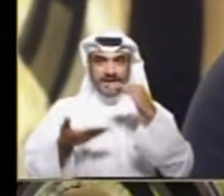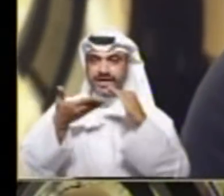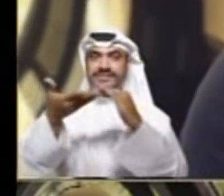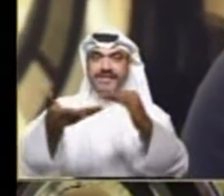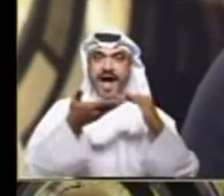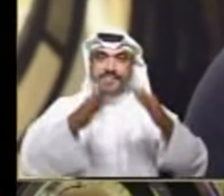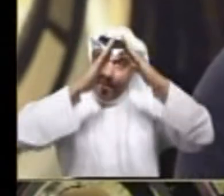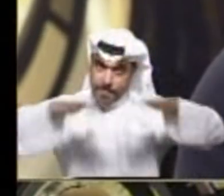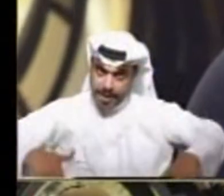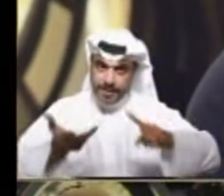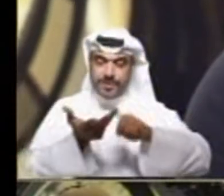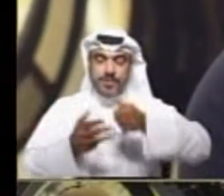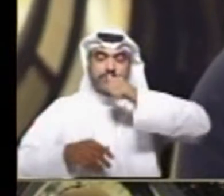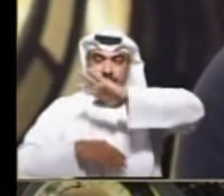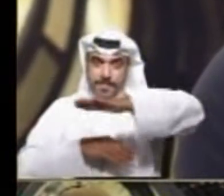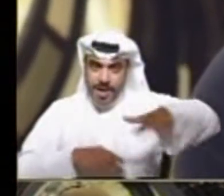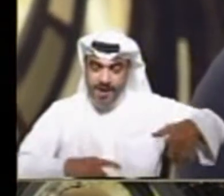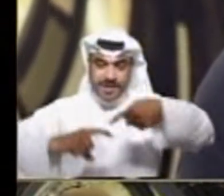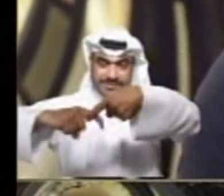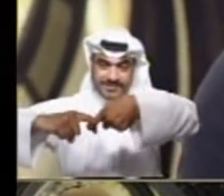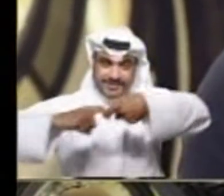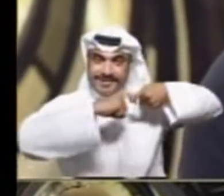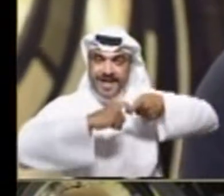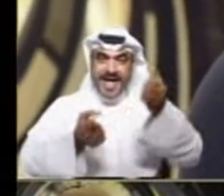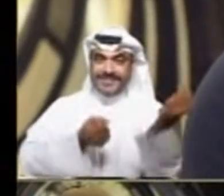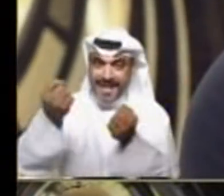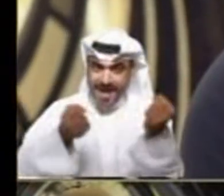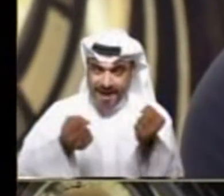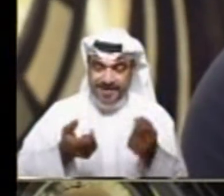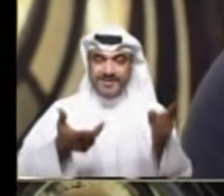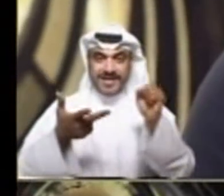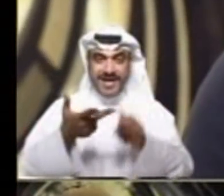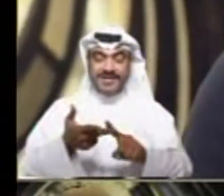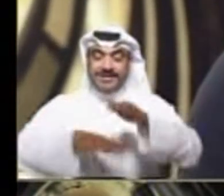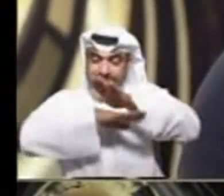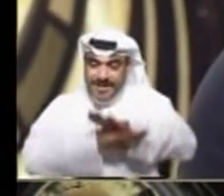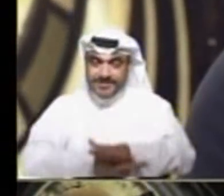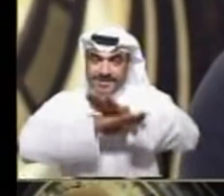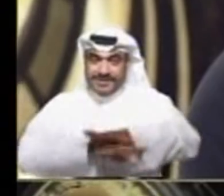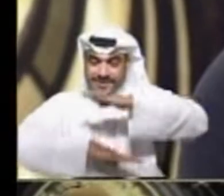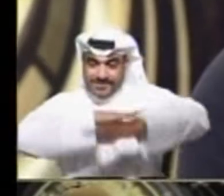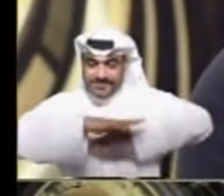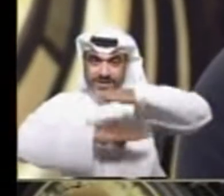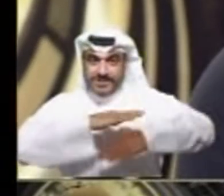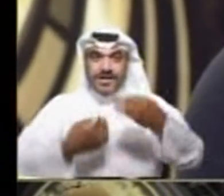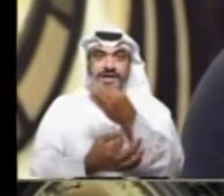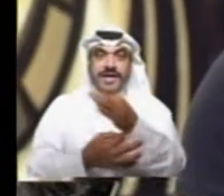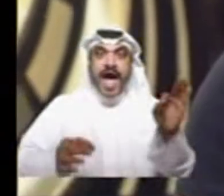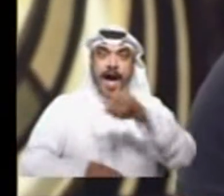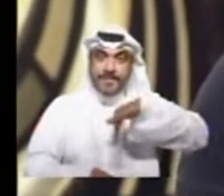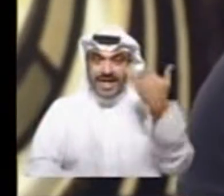وشواطئ البحر، اذا انتشال المركبات العالقة هناك، كذلك عمليات الاسعافات الأولية. اغلب اعضاء الفريق حاصل